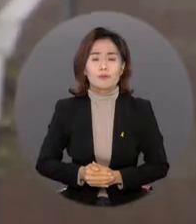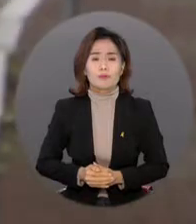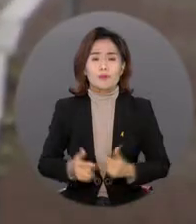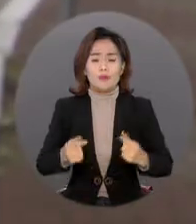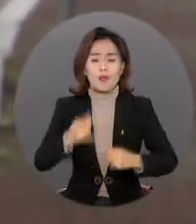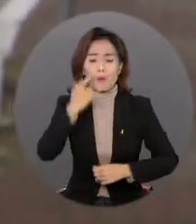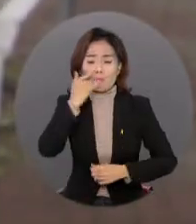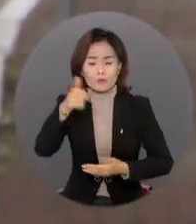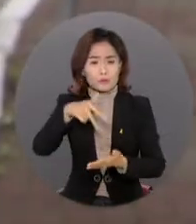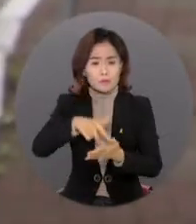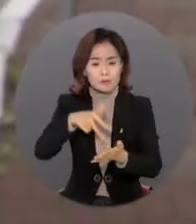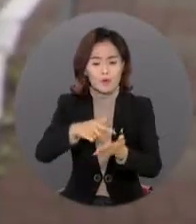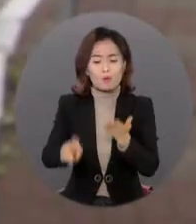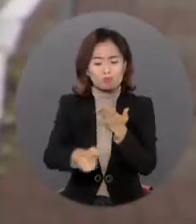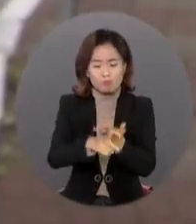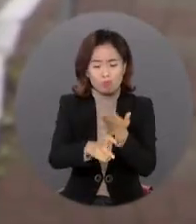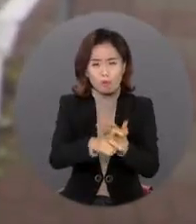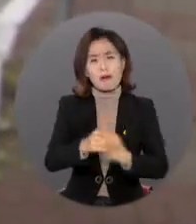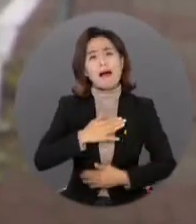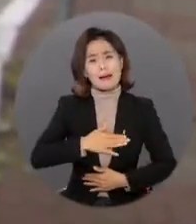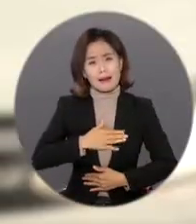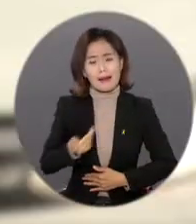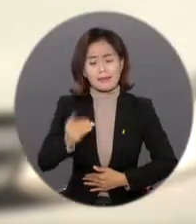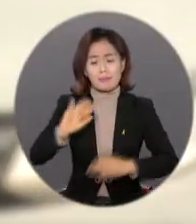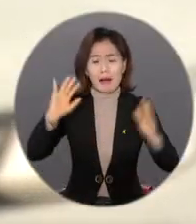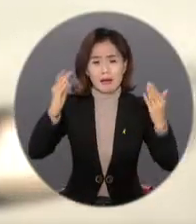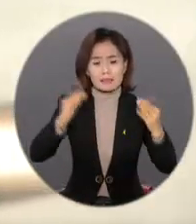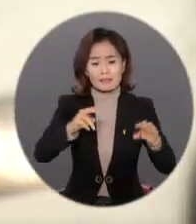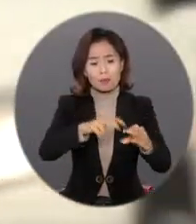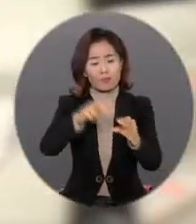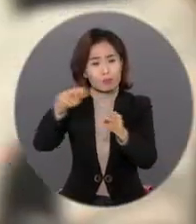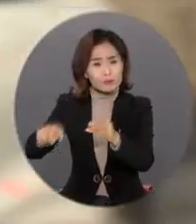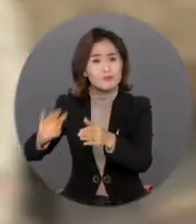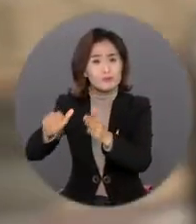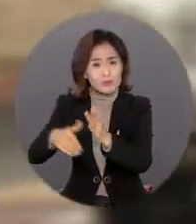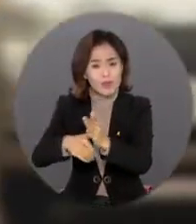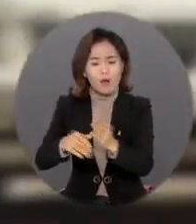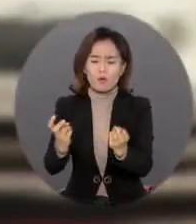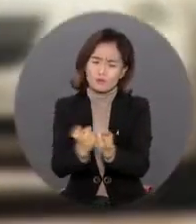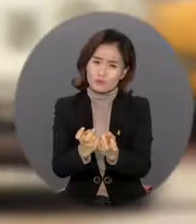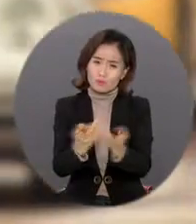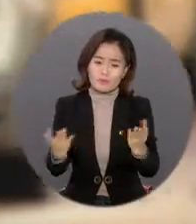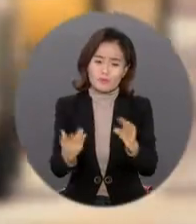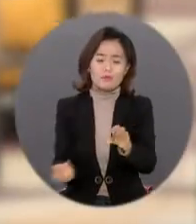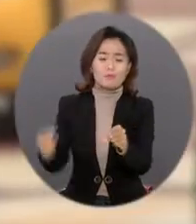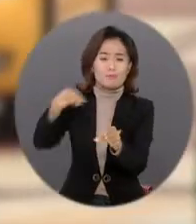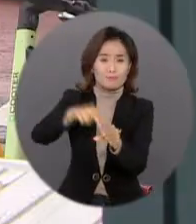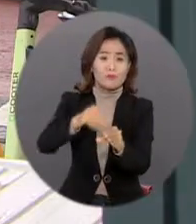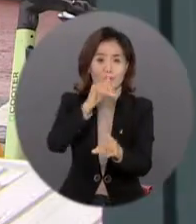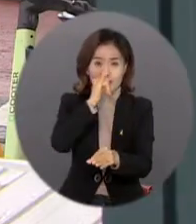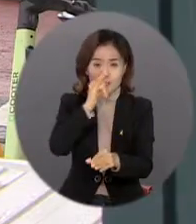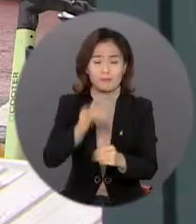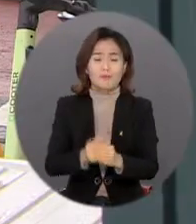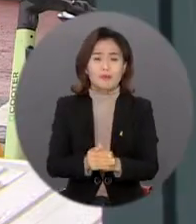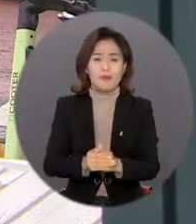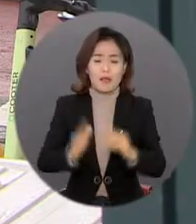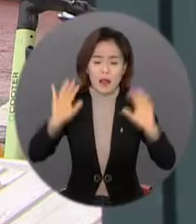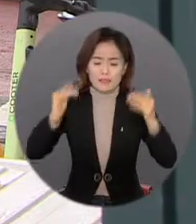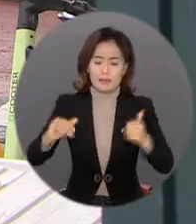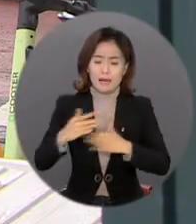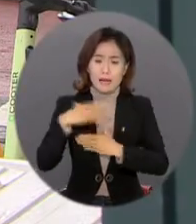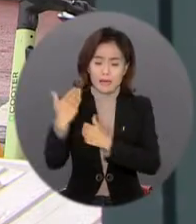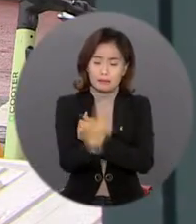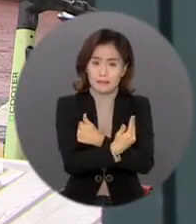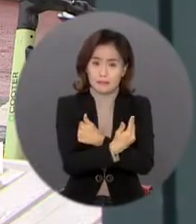보니 학부모들은 불법인 줄 알면서도 아이들을 데려다 주면서 스쿨존에 차를 세우고 있습니다. 아이들의